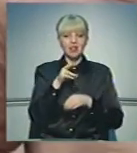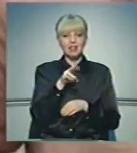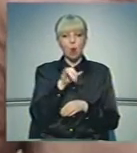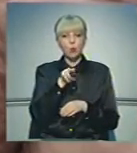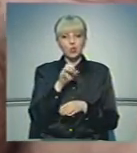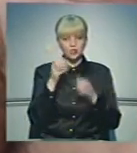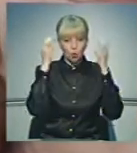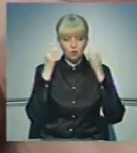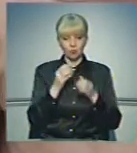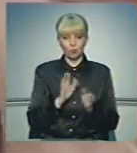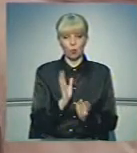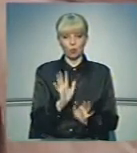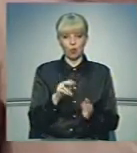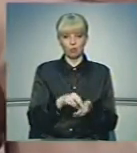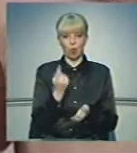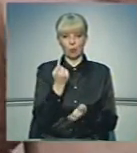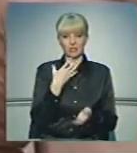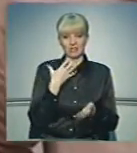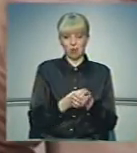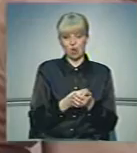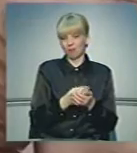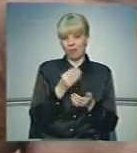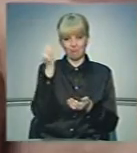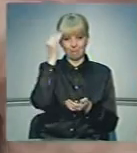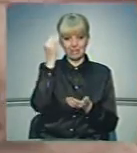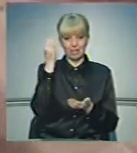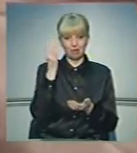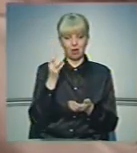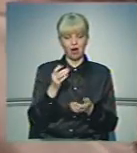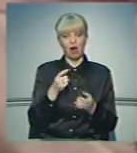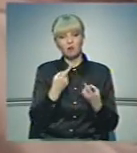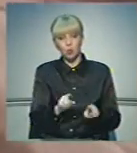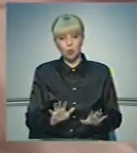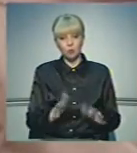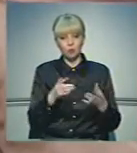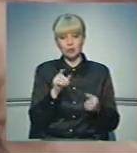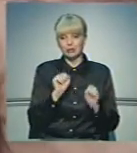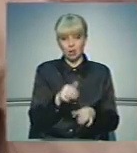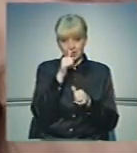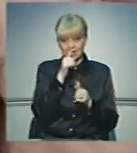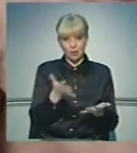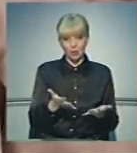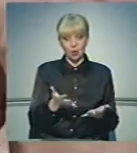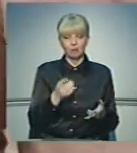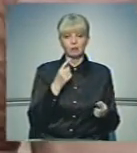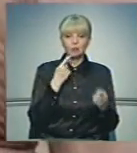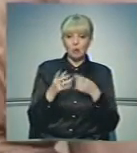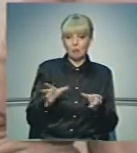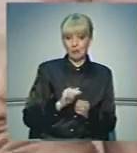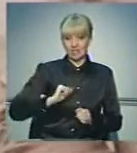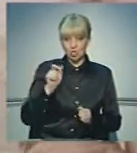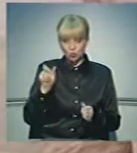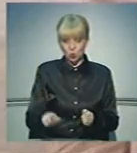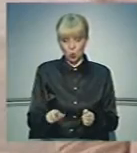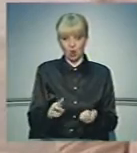оказаться одному наедине со своими мыслями. Да? А в противном случае ты даже не можешь пообщаться с другом,